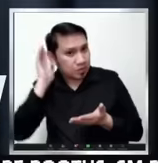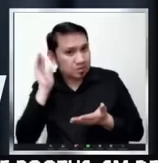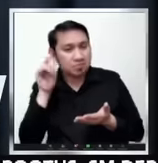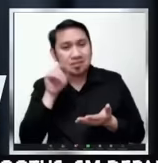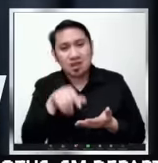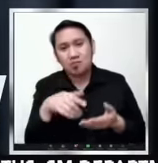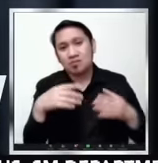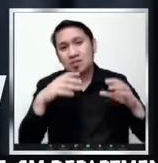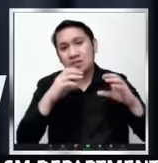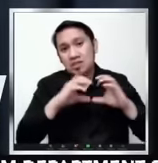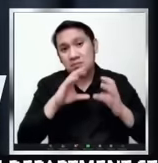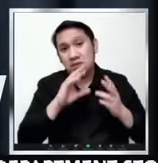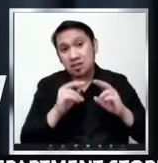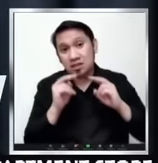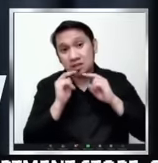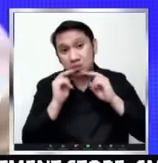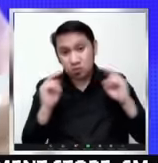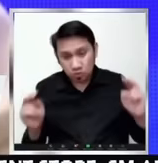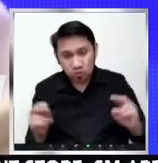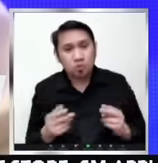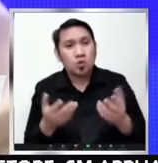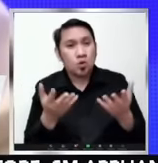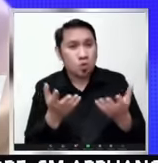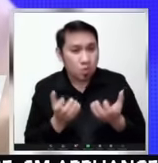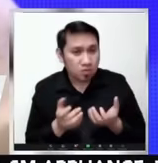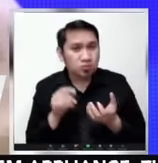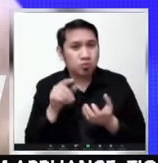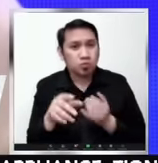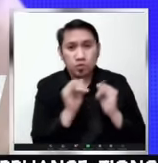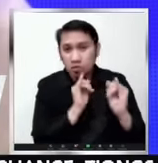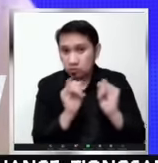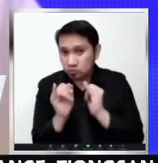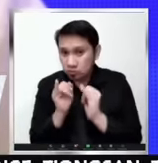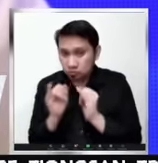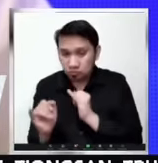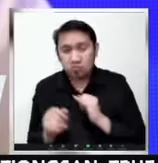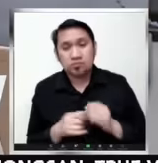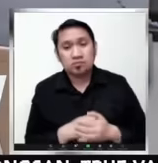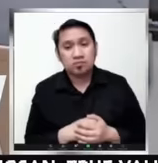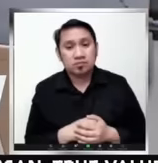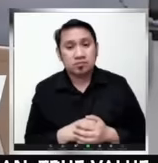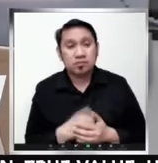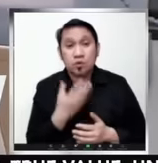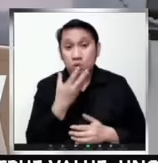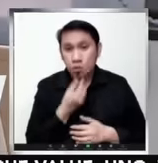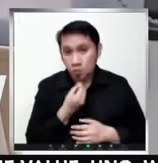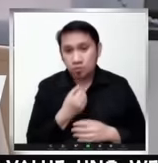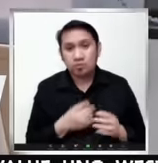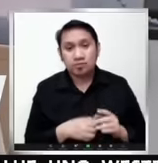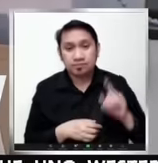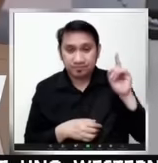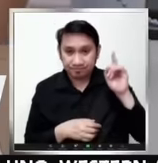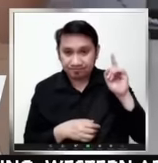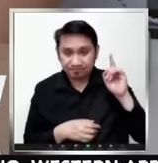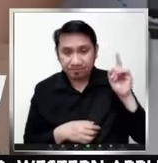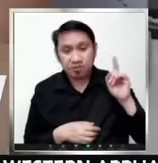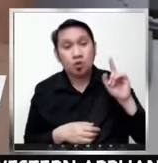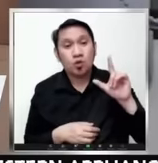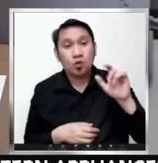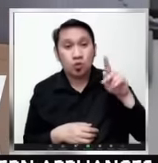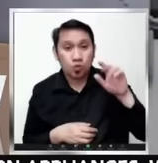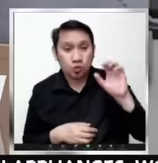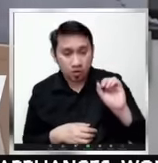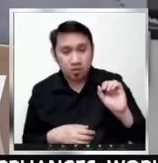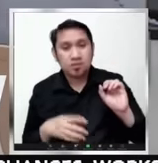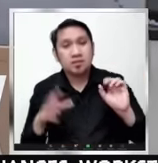GMA Integrated News na kuna ng pahayag tungkol sa naturang petisyon sina Executive Secretary Lucas Bersamin, Senate President